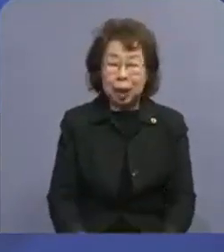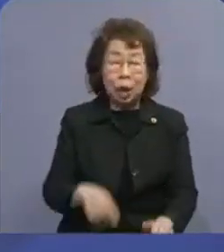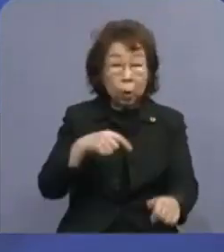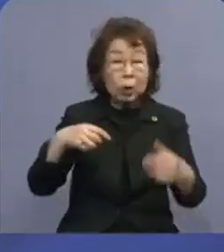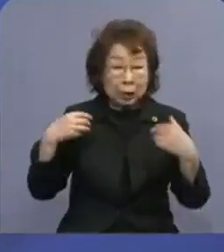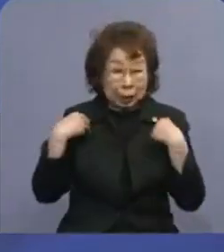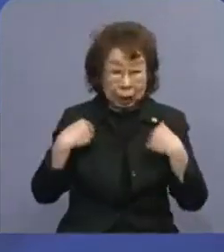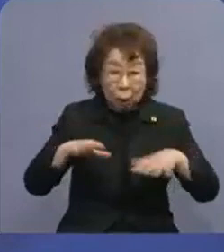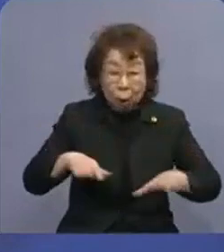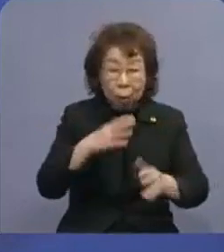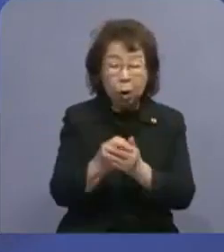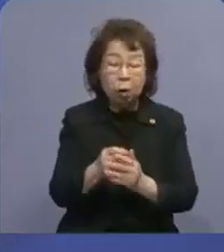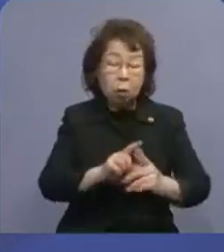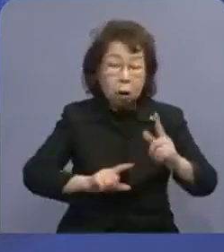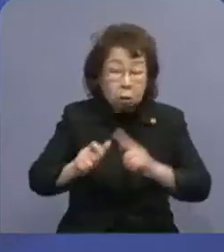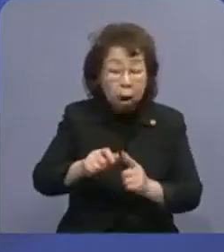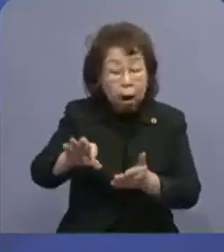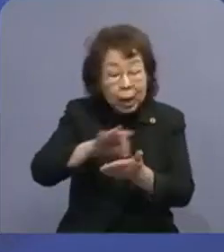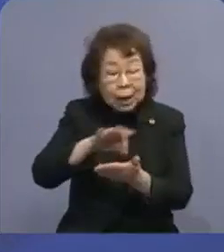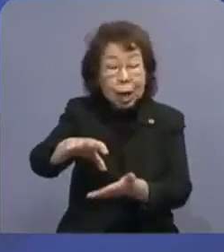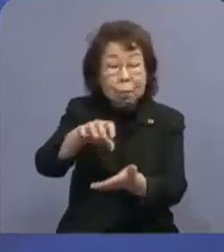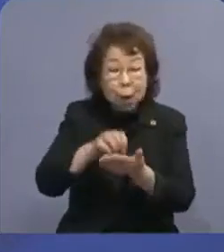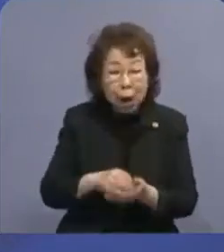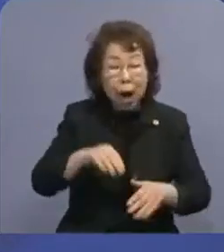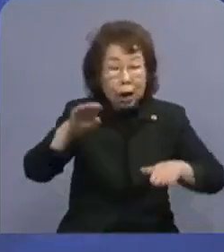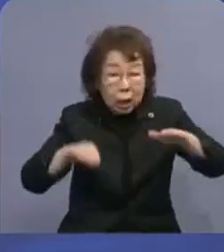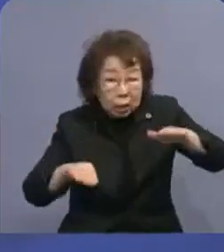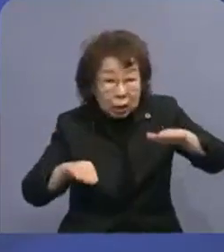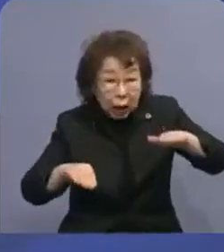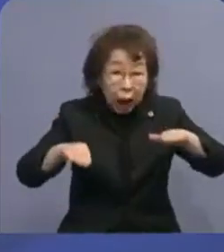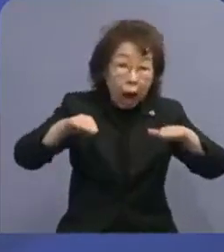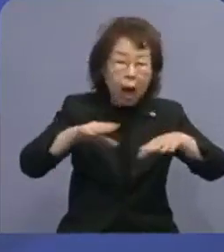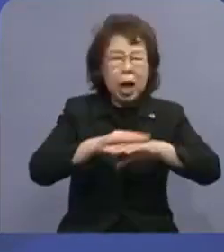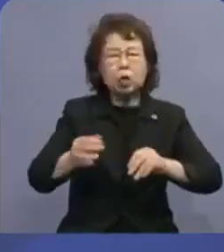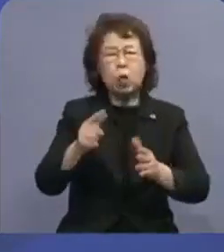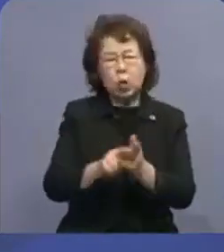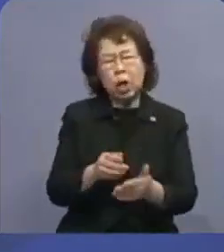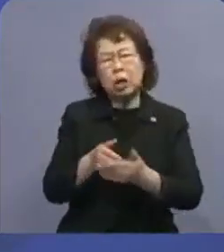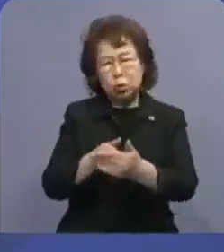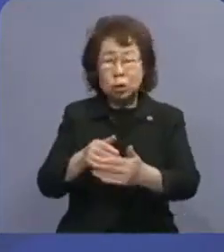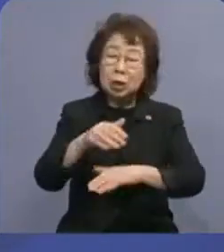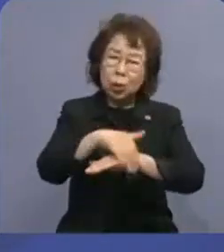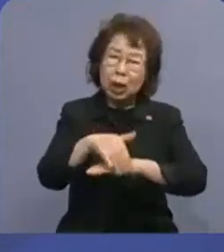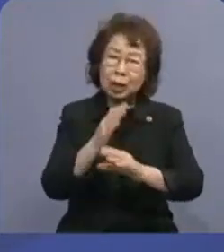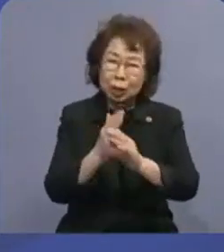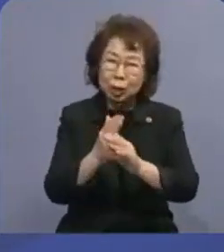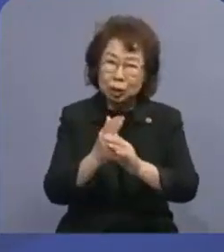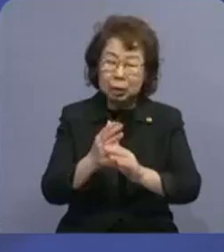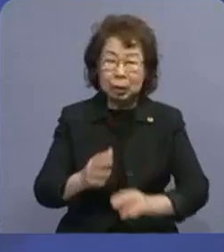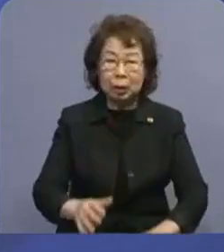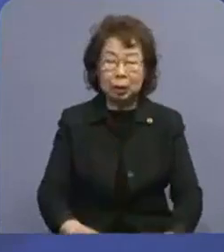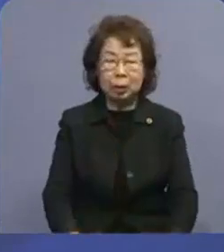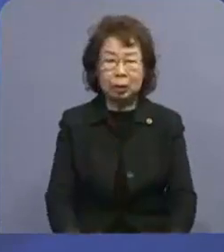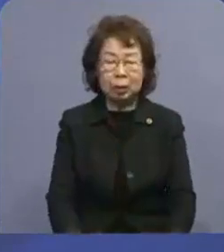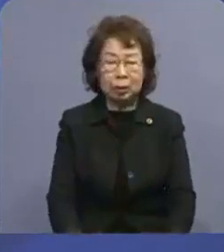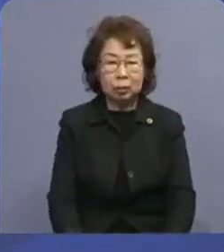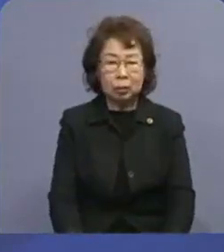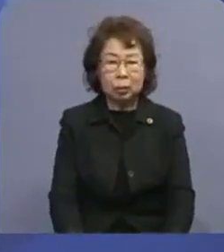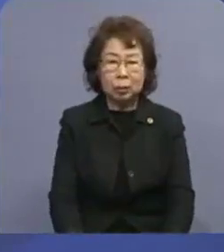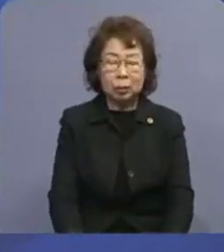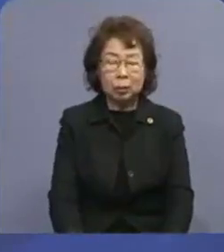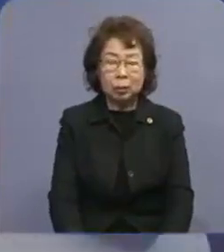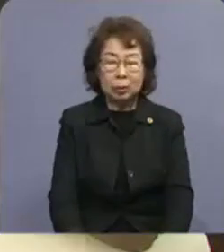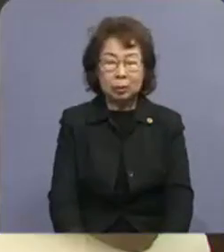교육청은 올해당장 추가 경정 예산을 확보해 격차 해소를 위한 정책을 추진하기로 했습니다 보도의 최재훈 기자입니다